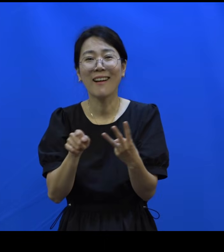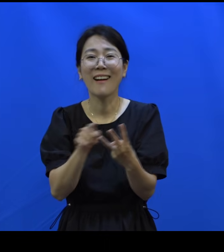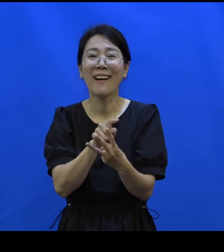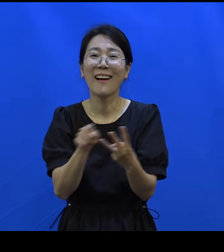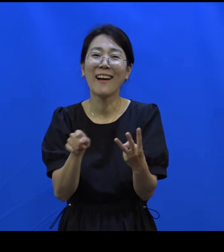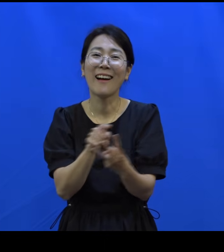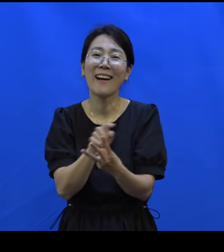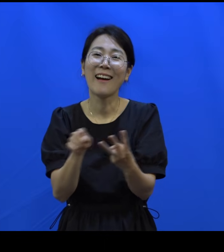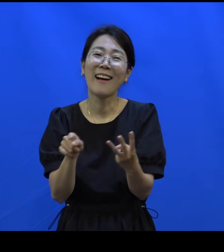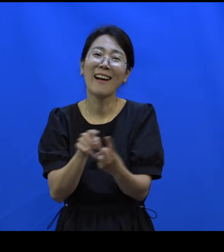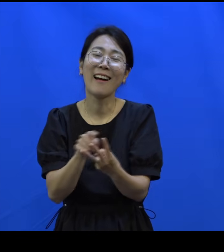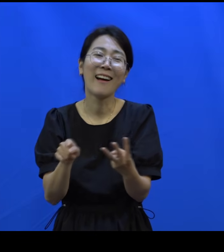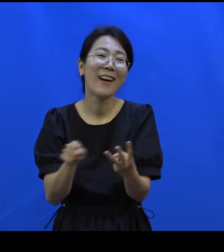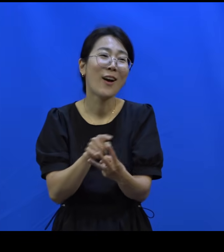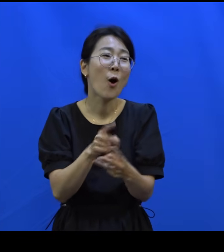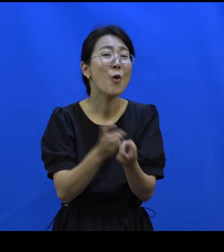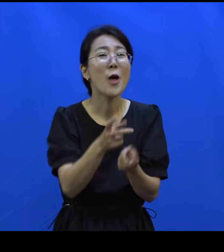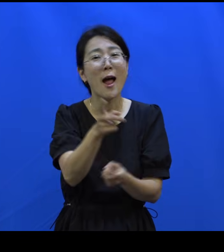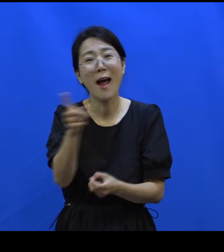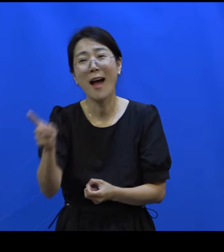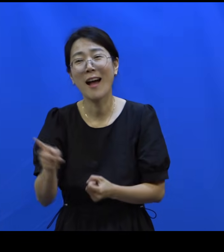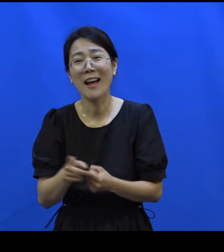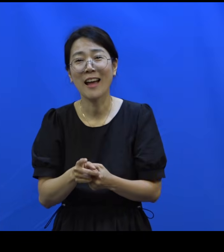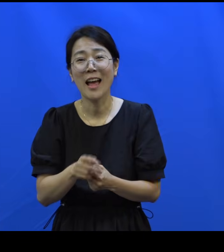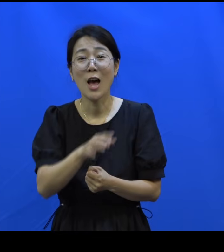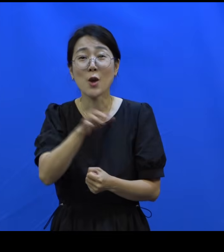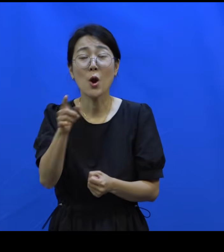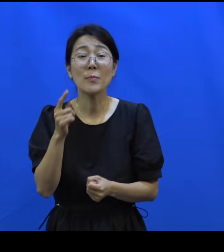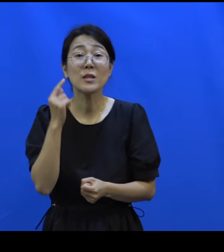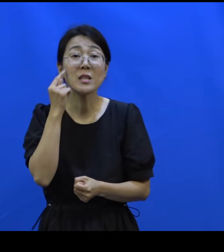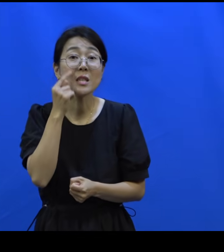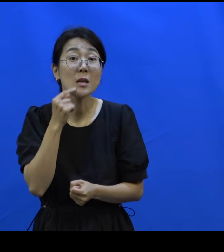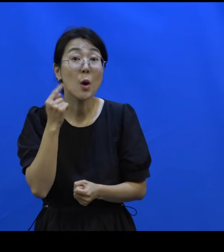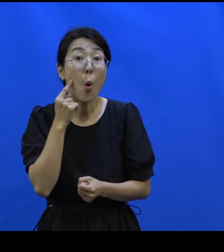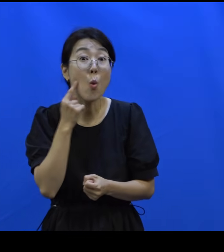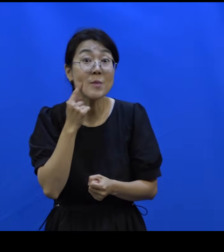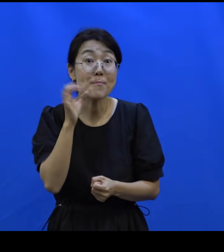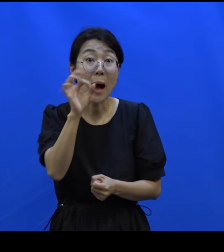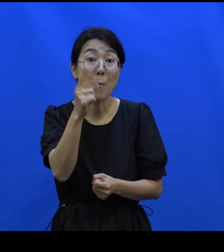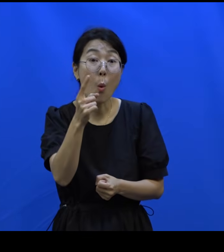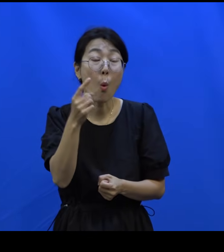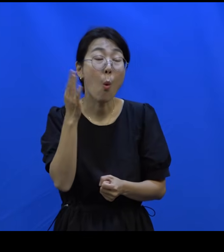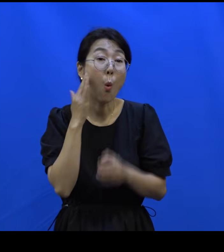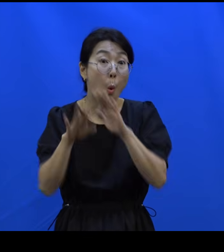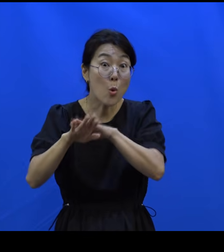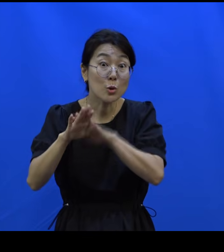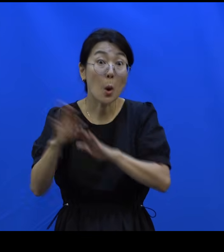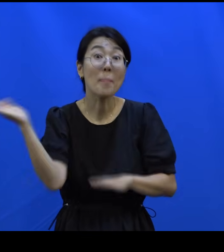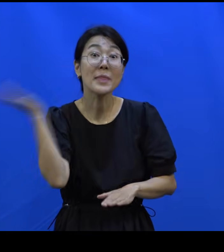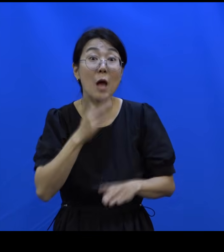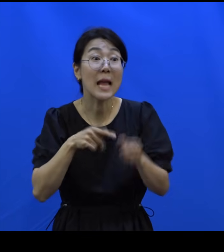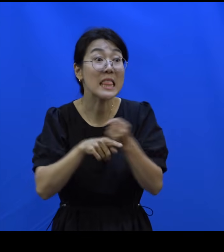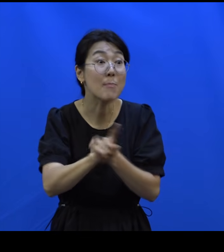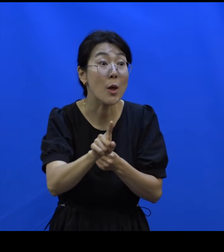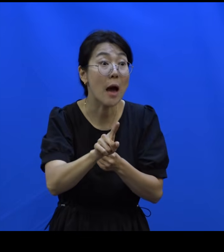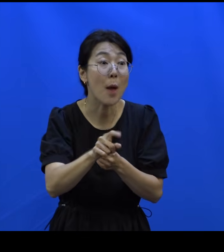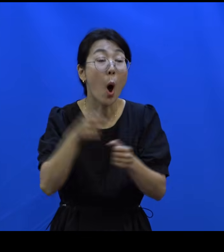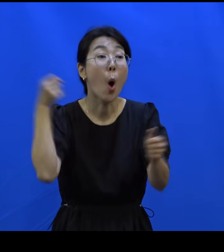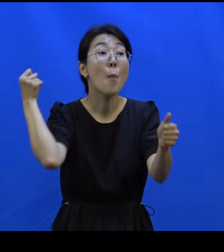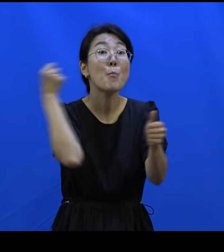일이죠. 근데 여러분, 여기 오른밤을 친다는 것은 폭력적인 것보다는요, 모욕적인 행동입니다. 이 대개의